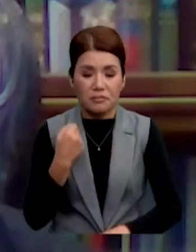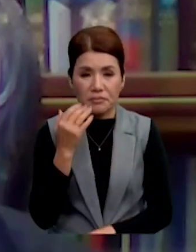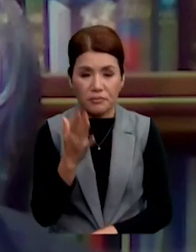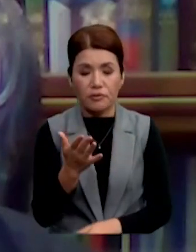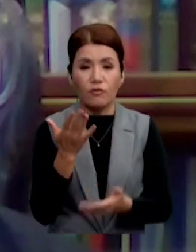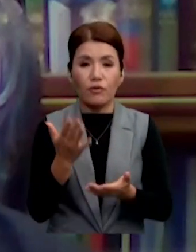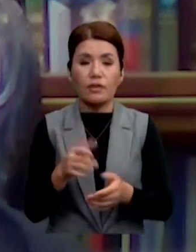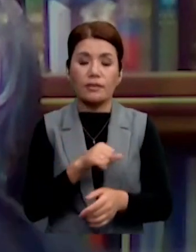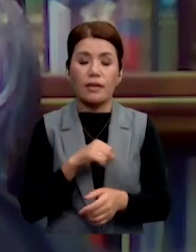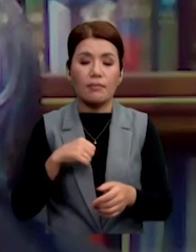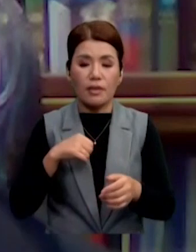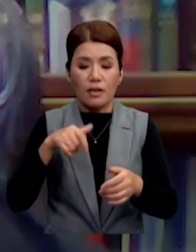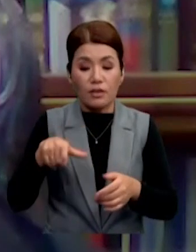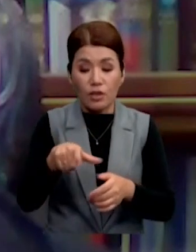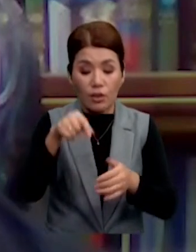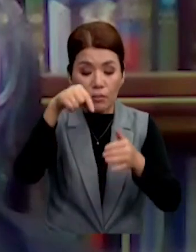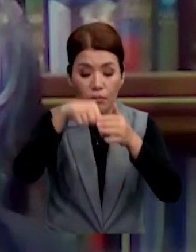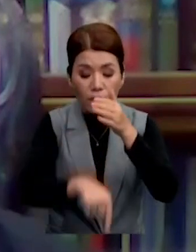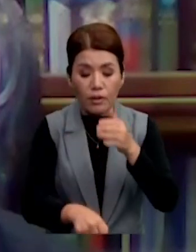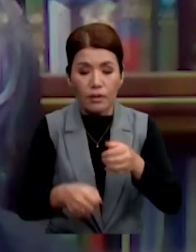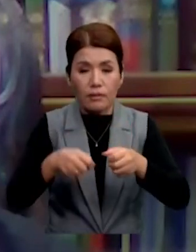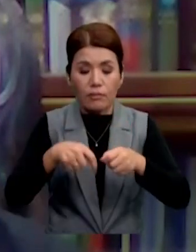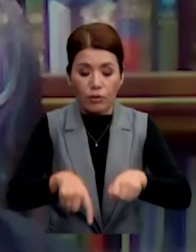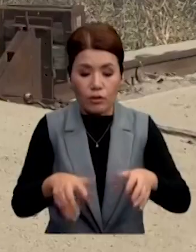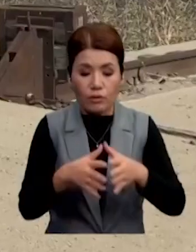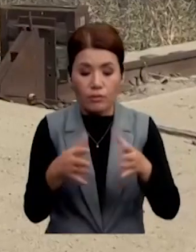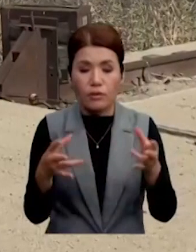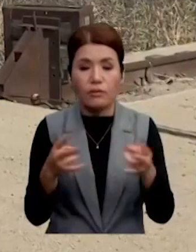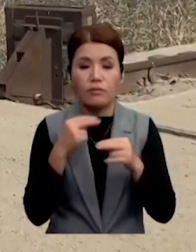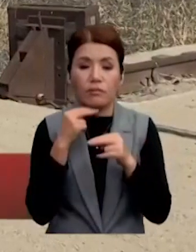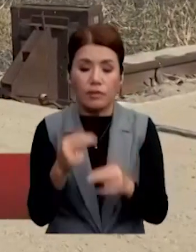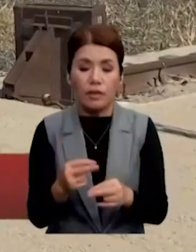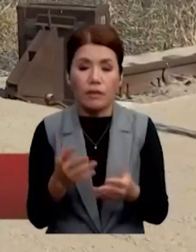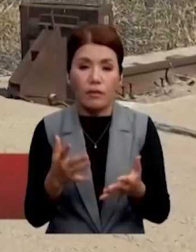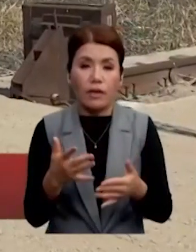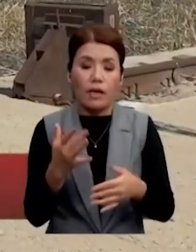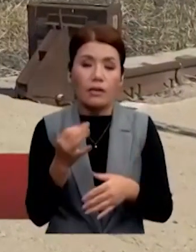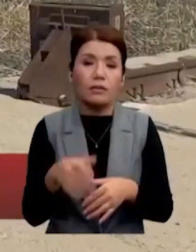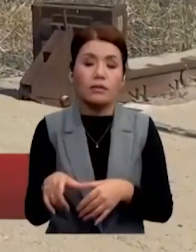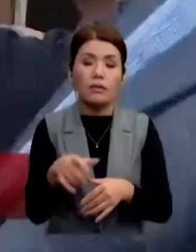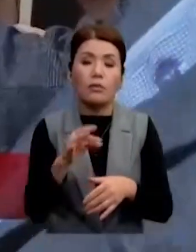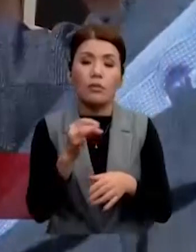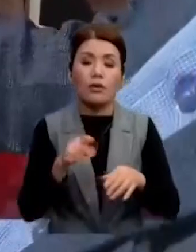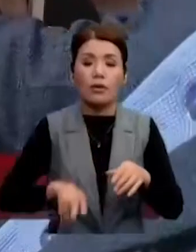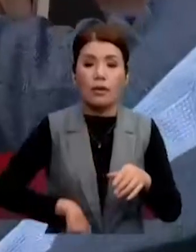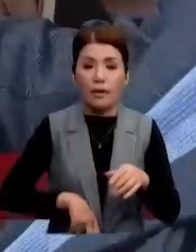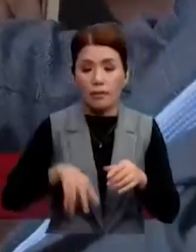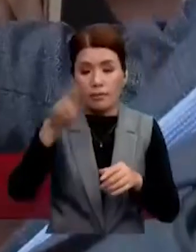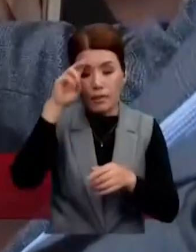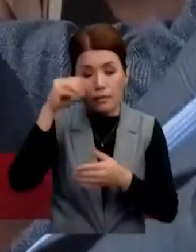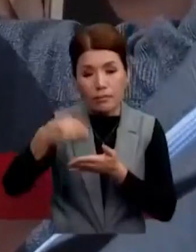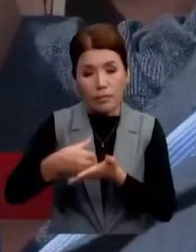маңыздысы өзен түбін тереңдетуге дейін қою. Онсыз жұмыс өнбейді. Атыраудағы өзен портының директоры мемлекеттен ақша